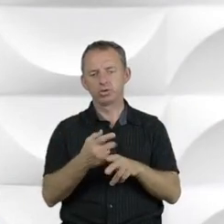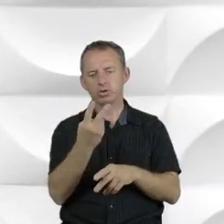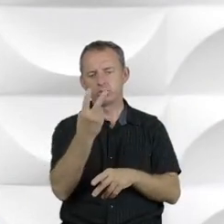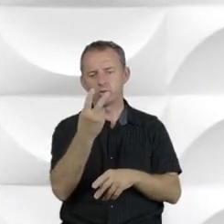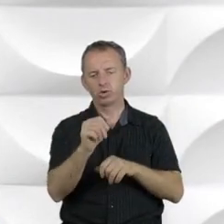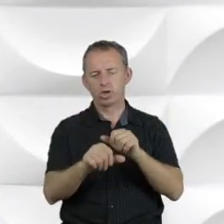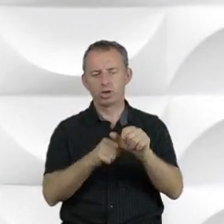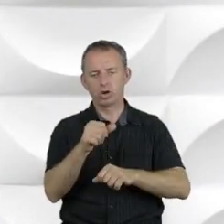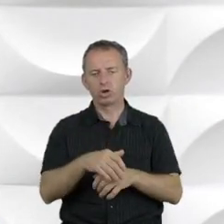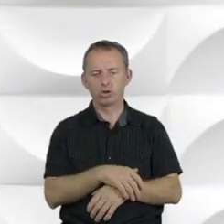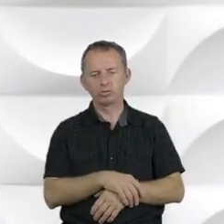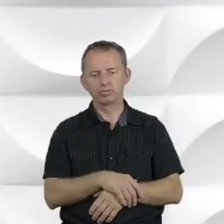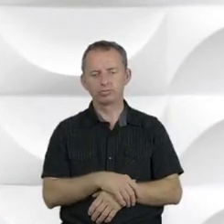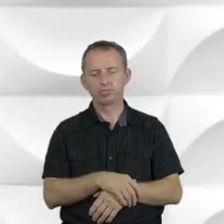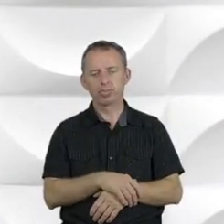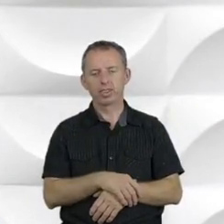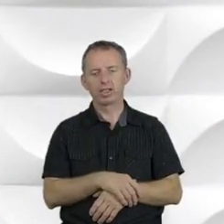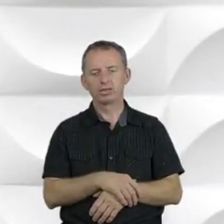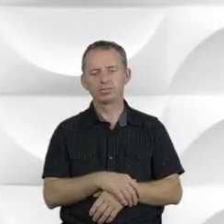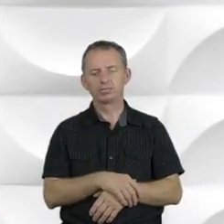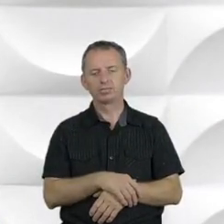1632 roku.